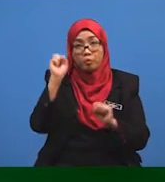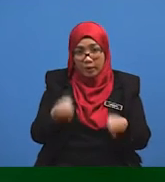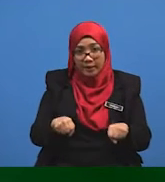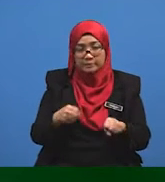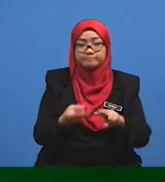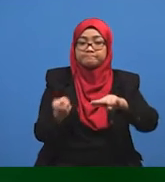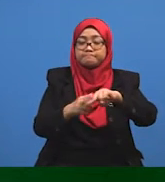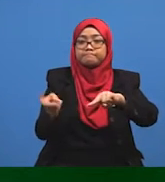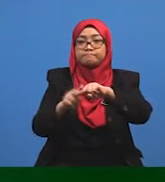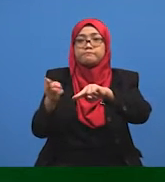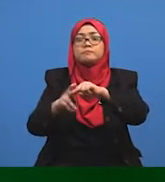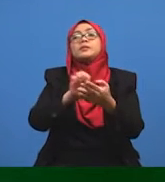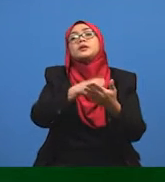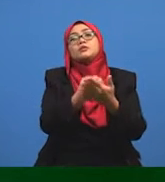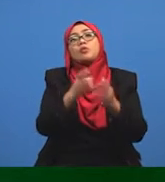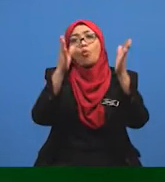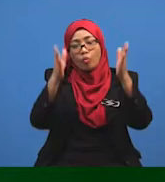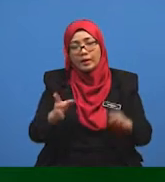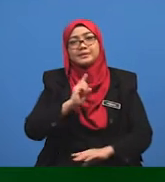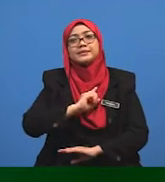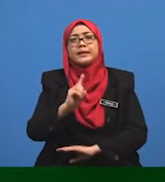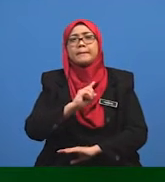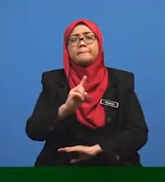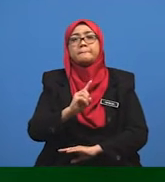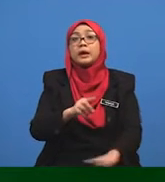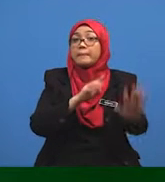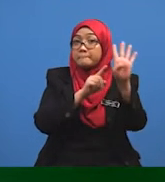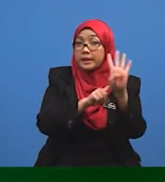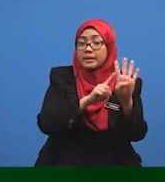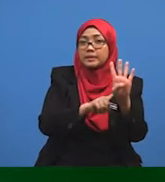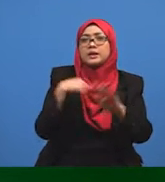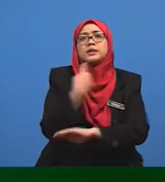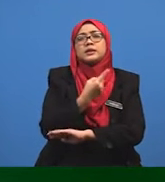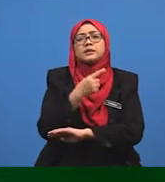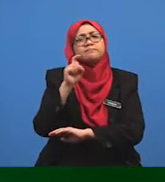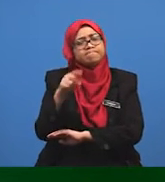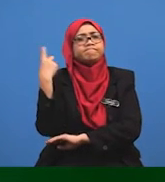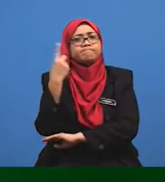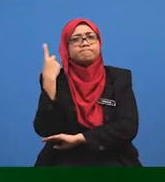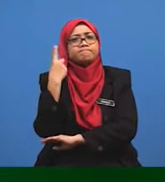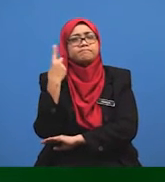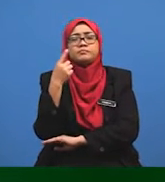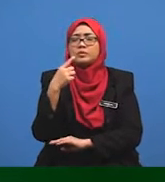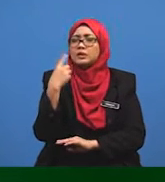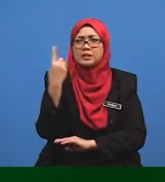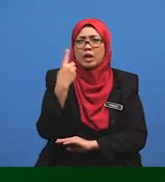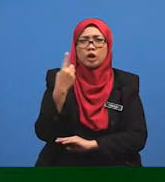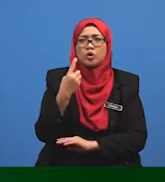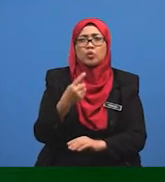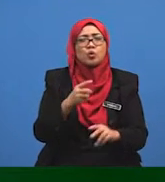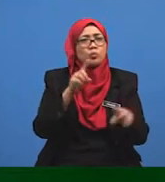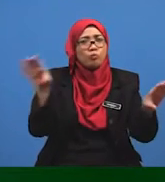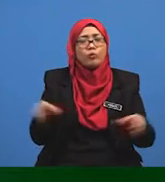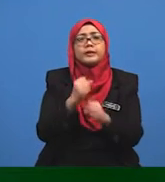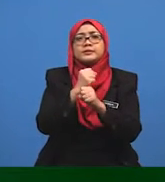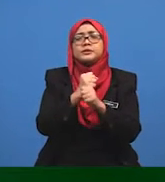ekonomi umat Islam. Yang keempat, kita hendaklah sentiasa berdedikasi dalam